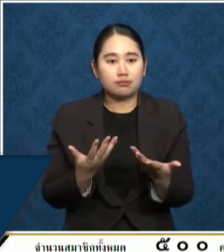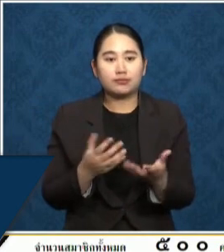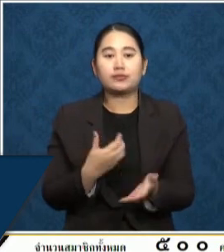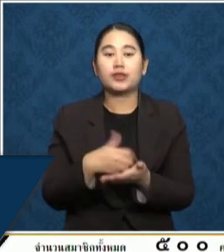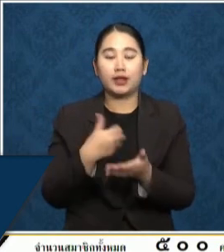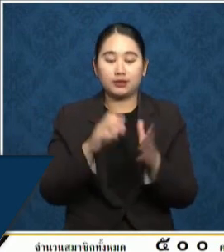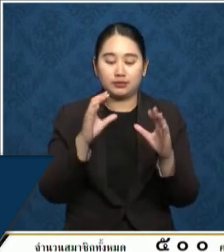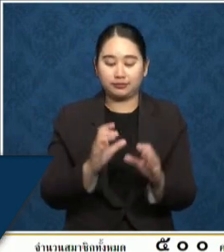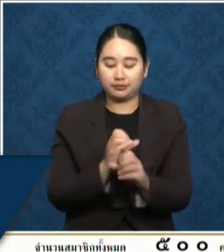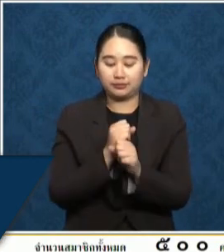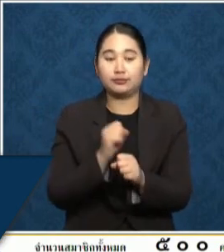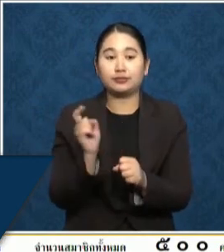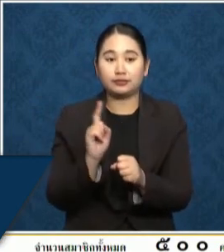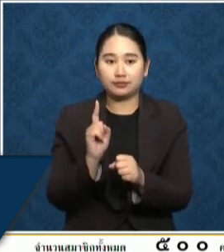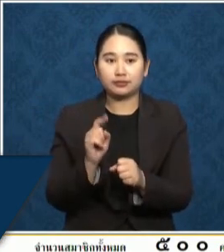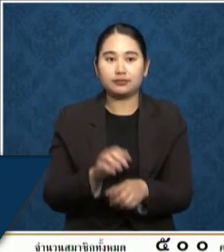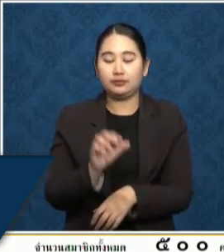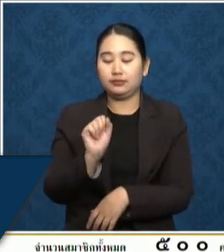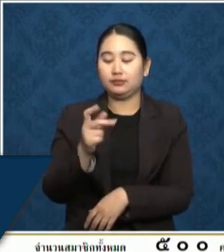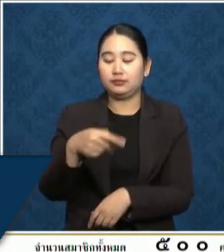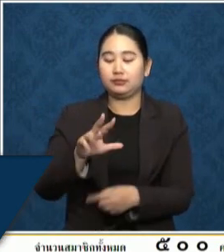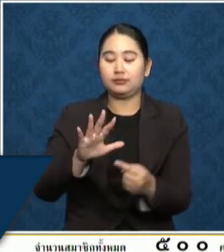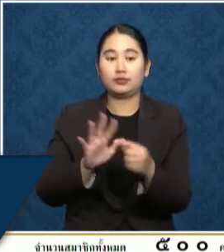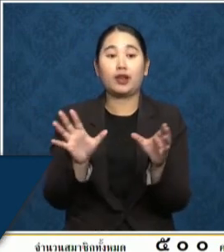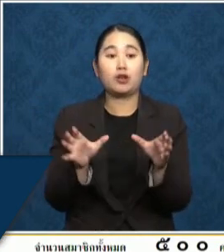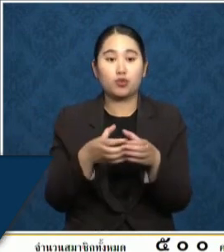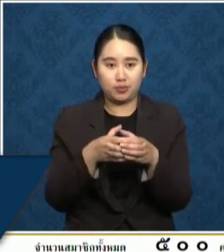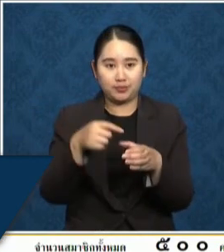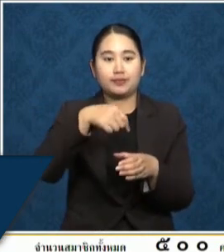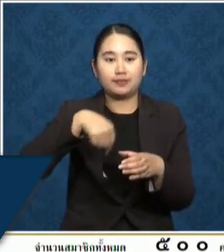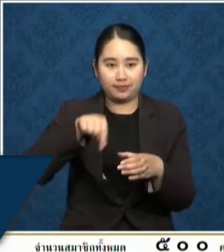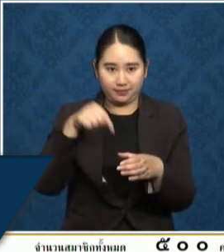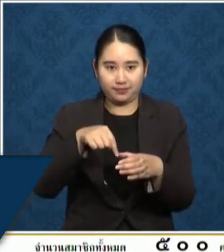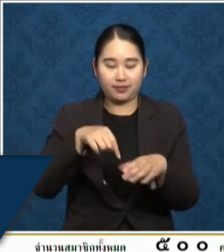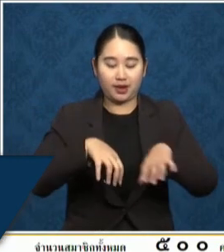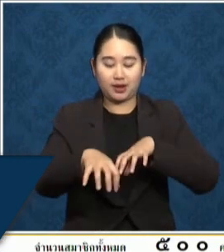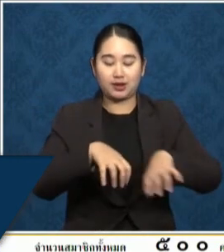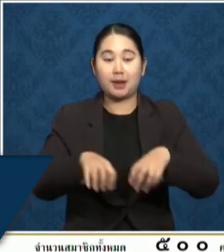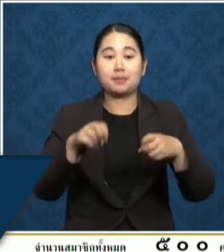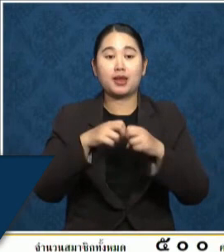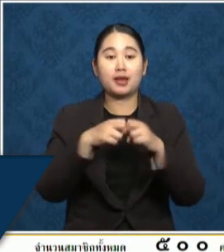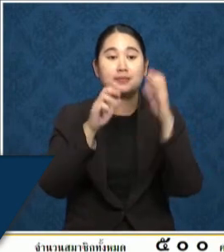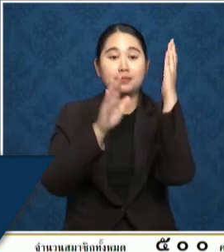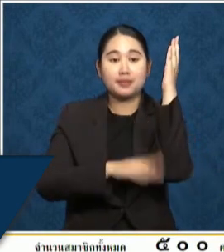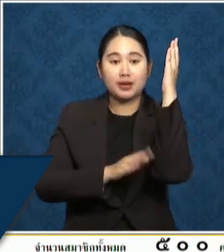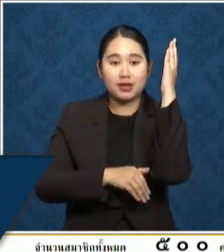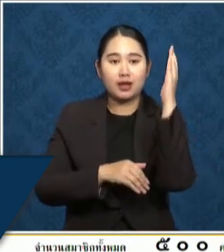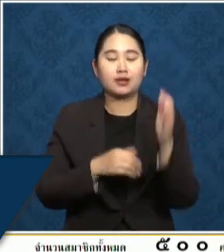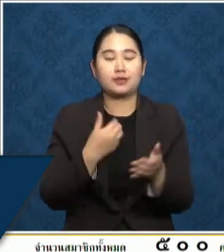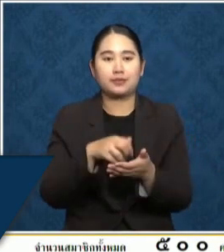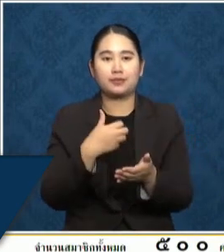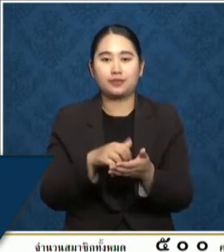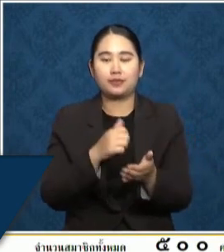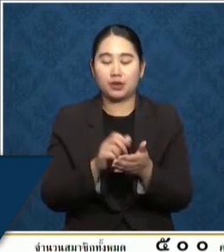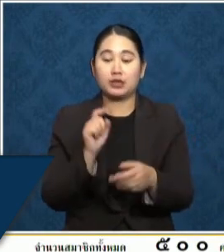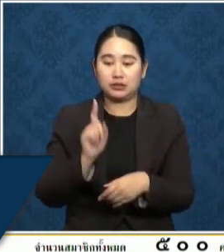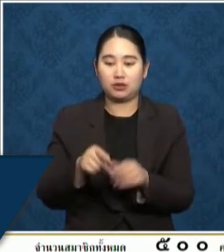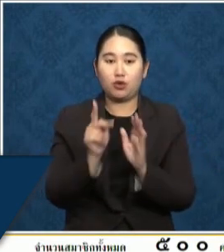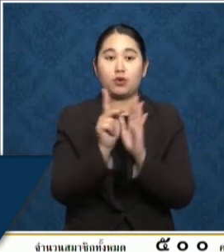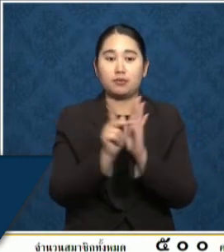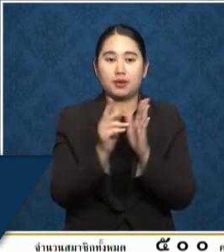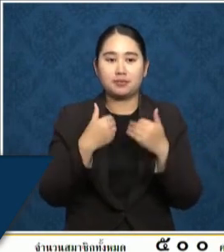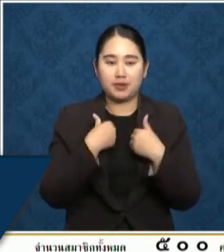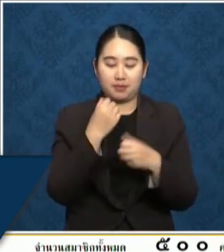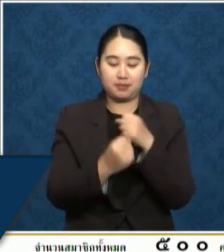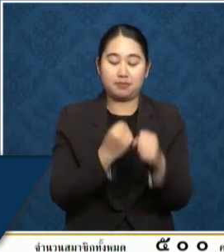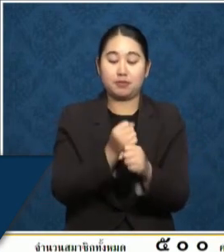พูกได้ง่ายกคอว่าสภาธิ์ปรกษาการบริหารการพฒนาจัหวัชะแนภาคใต้ซึ่งถึงแม้จะมีกฎหมายมาตง